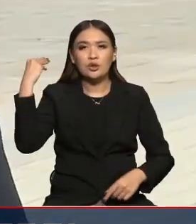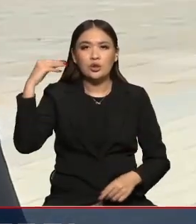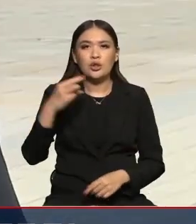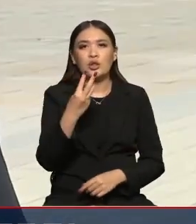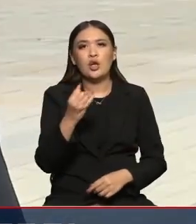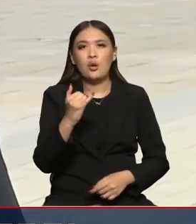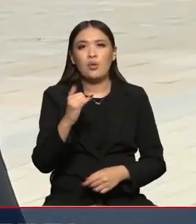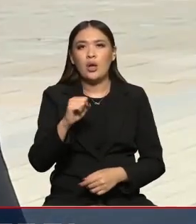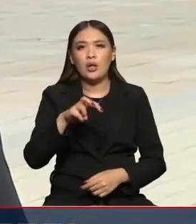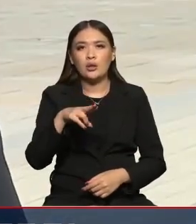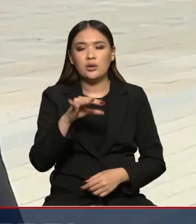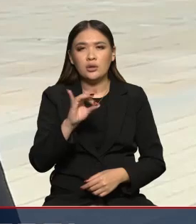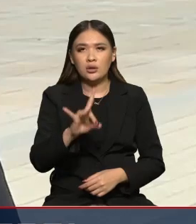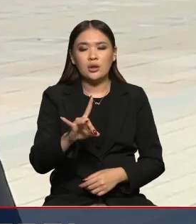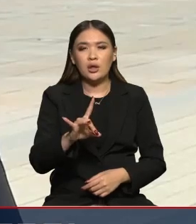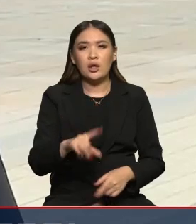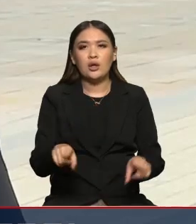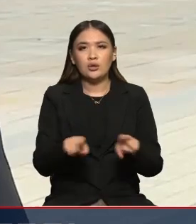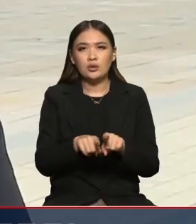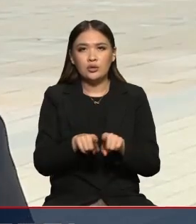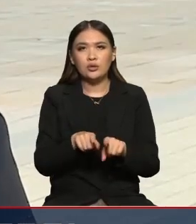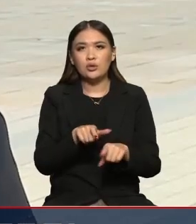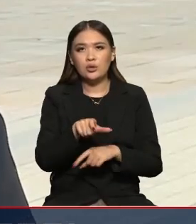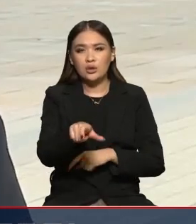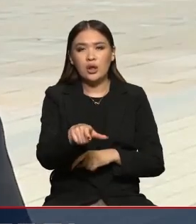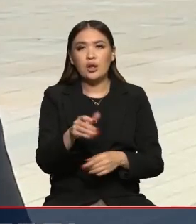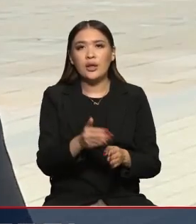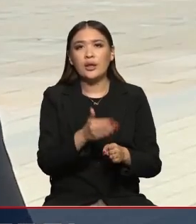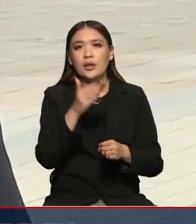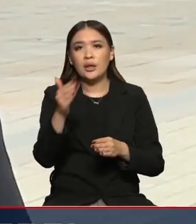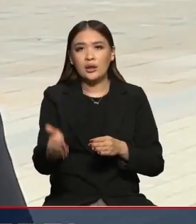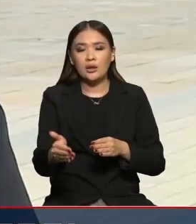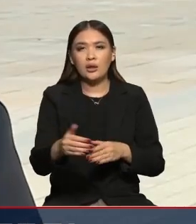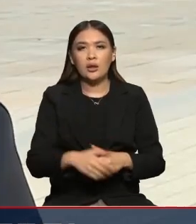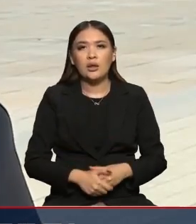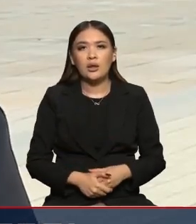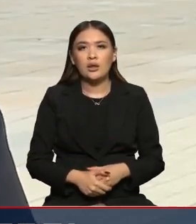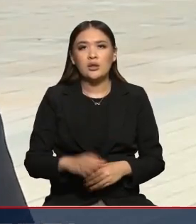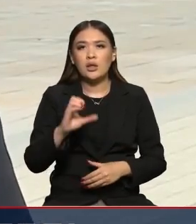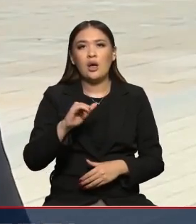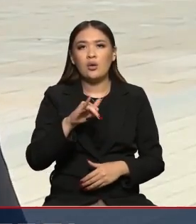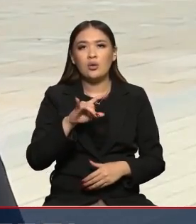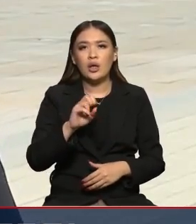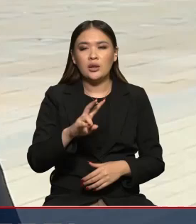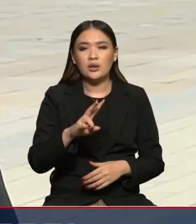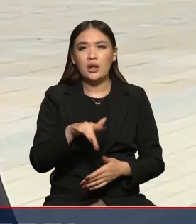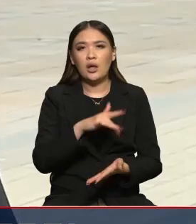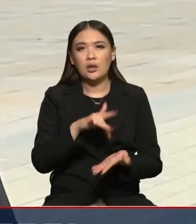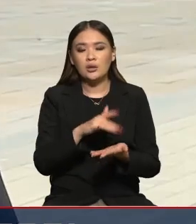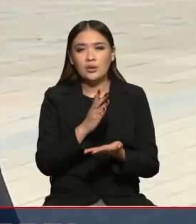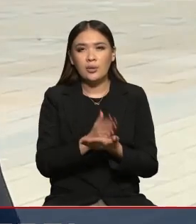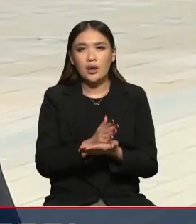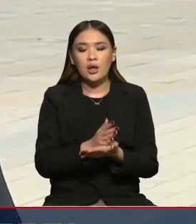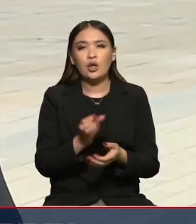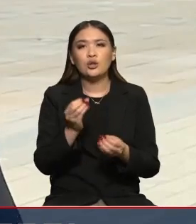Шәуілдір бағытындағы жол, Арыстанбабқа баратын жолдар, одан кейін мынау Сауран қалашығы бар, одан